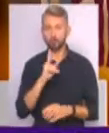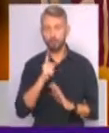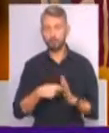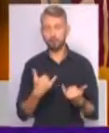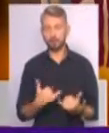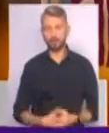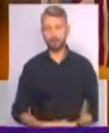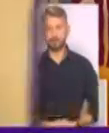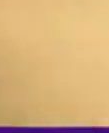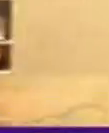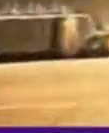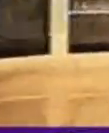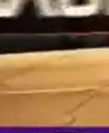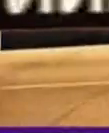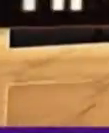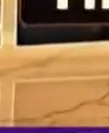за мить.